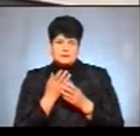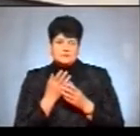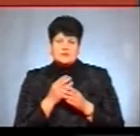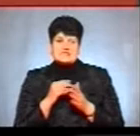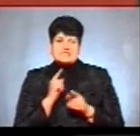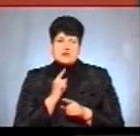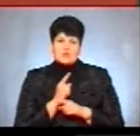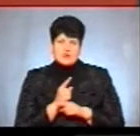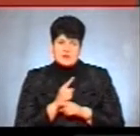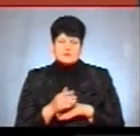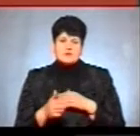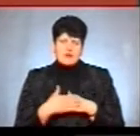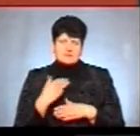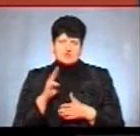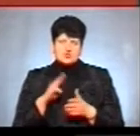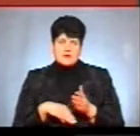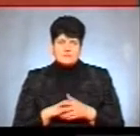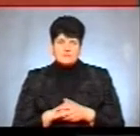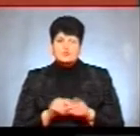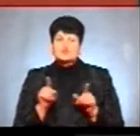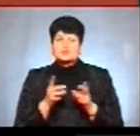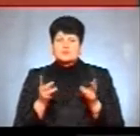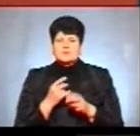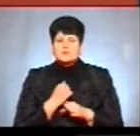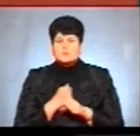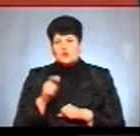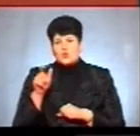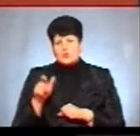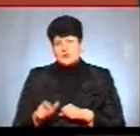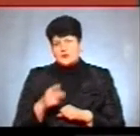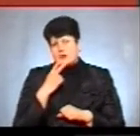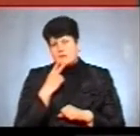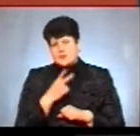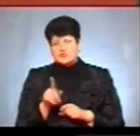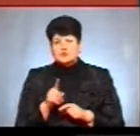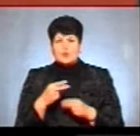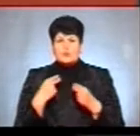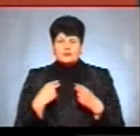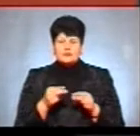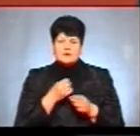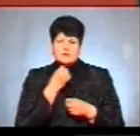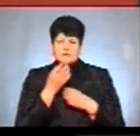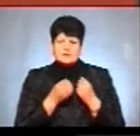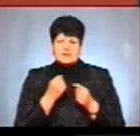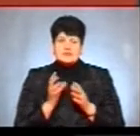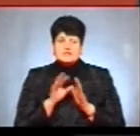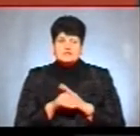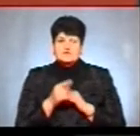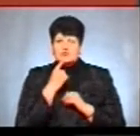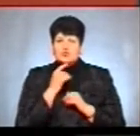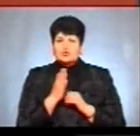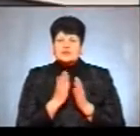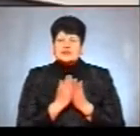забороняється і карається штрафом. Що варто зробити людині, котра бачить, що продають первоцвіти, які занесені до Червоної книги